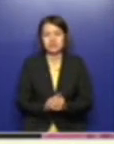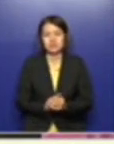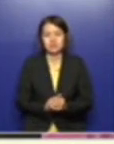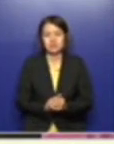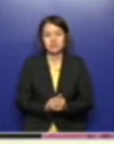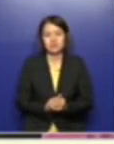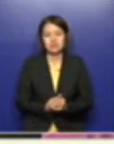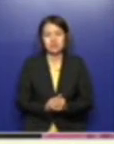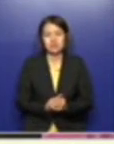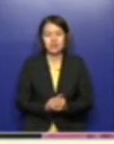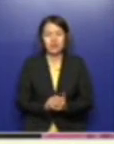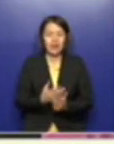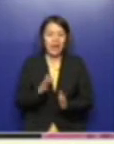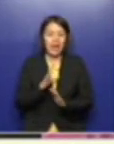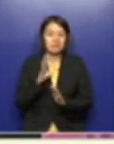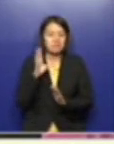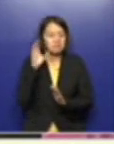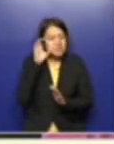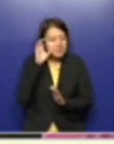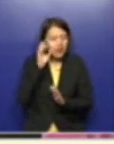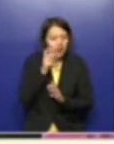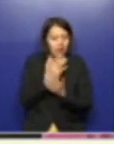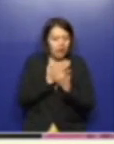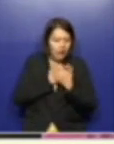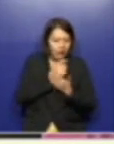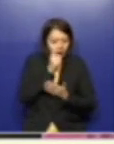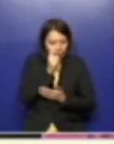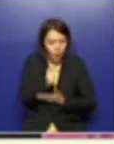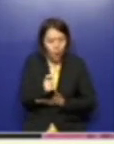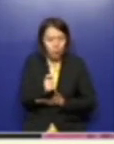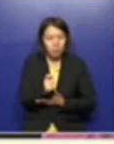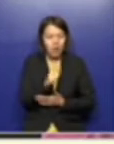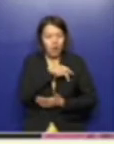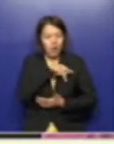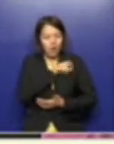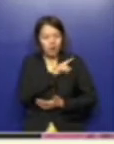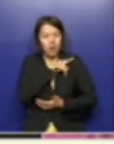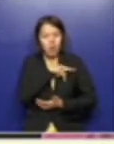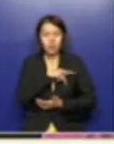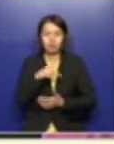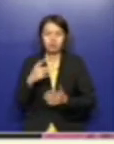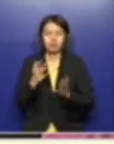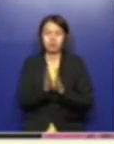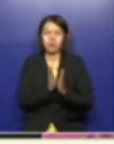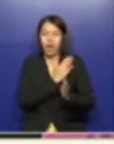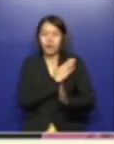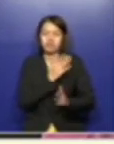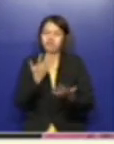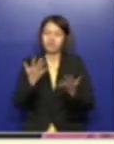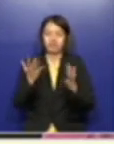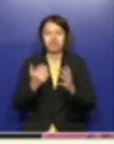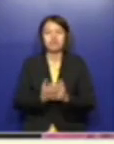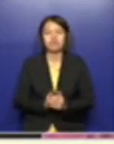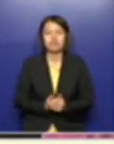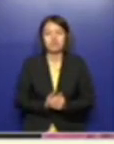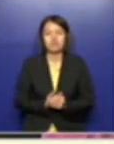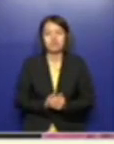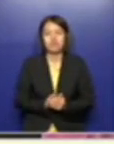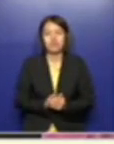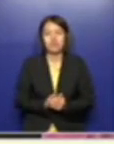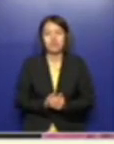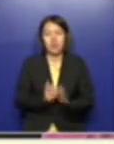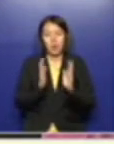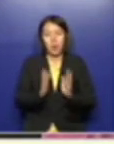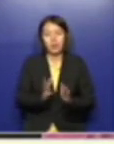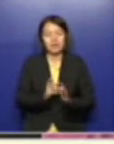างขาดศรัทธาในความยุติธรรมต่อพระภิกษุสงฆ์ในพระพุทธศาสนาให้แก่ชาวพุทธ